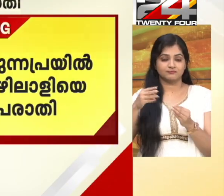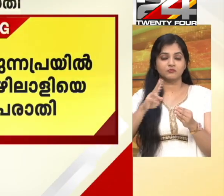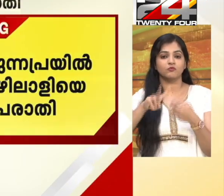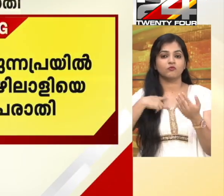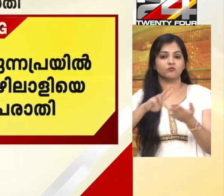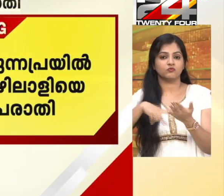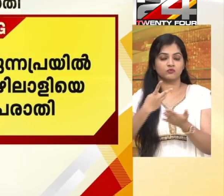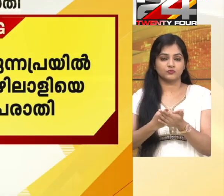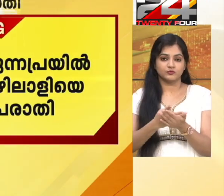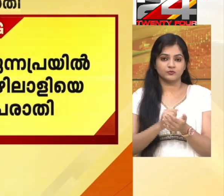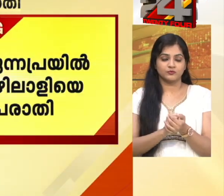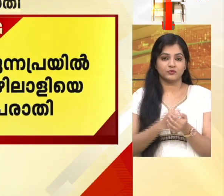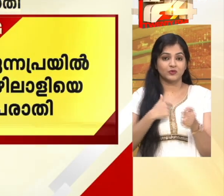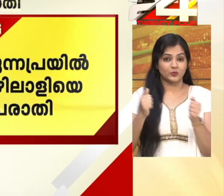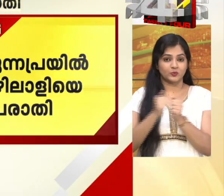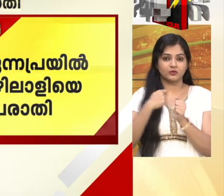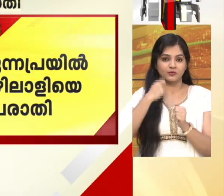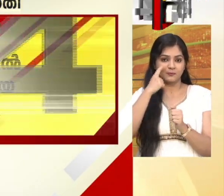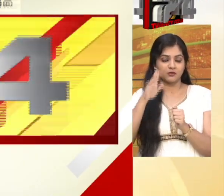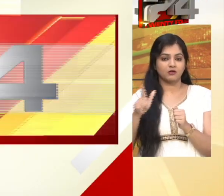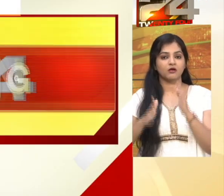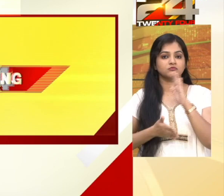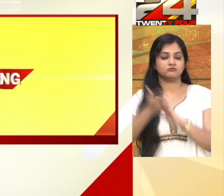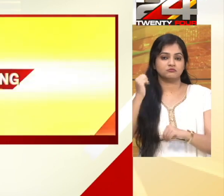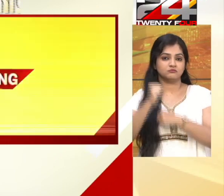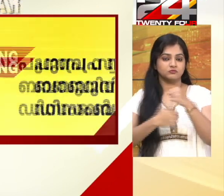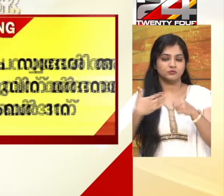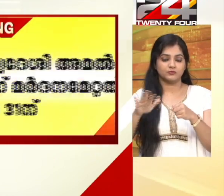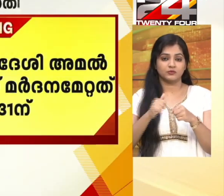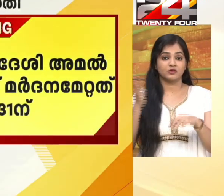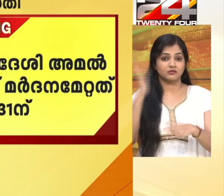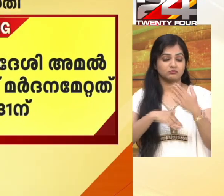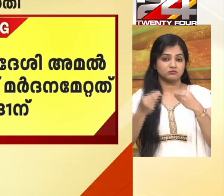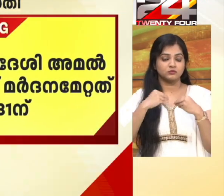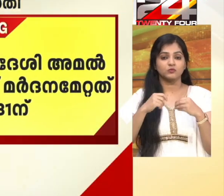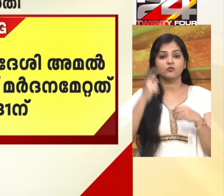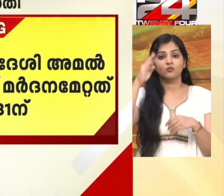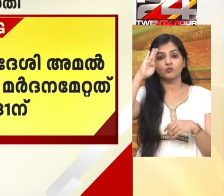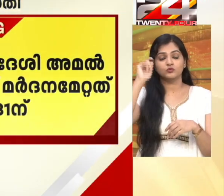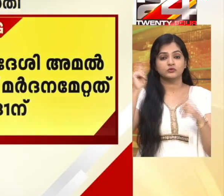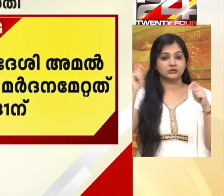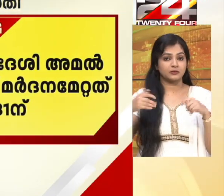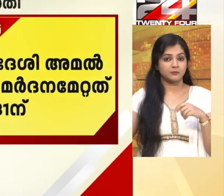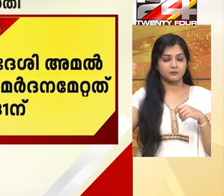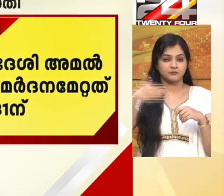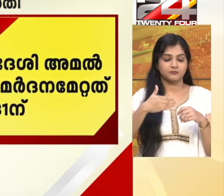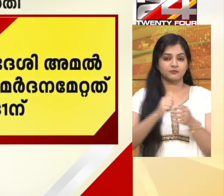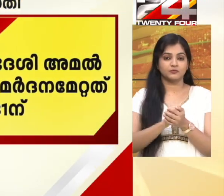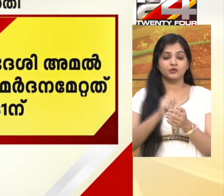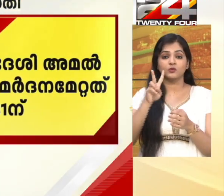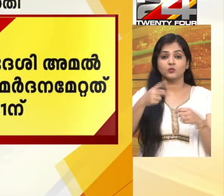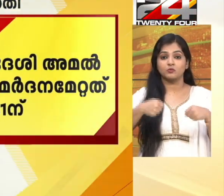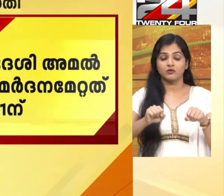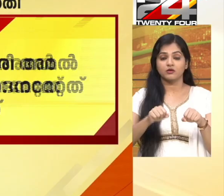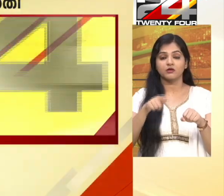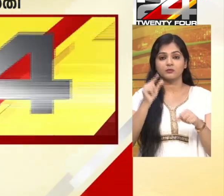വീണു വീണ് കഴിഞ്ഞപ്പോഴത്തേക്കും കൂടെ ഉണ്ടായിരുന്ന അനിയനായിരുന്നു അനിയൻ ഓടി അടിച്ചു കഴിഞ്ഞിട്ട് ഇവർ പോലീസ് ജീപ്പ് വിളിച്ചു വരുത്തി പോലീസ് ജീപ്പ് വരുന്നതിന് മുമ്പ് ഒരു ബൈക്കിൽ രണ്ട് പോലീസുകാർ